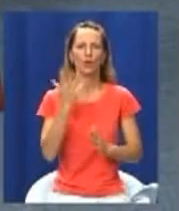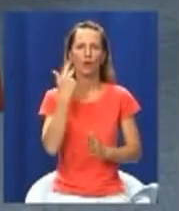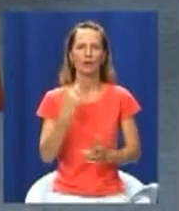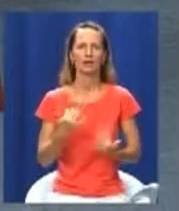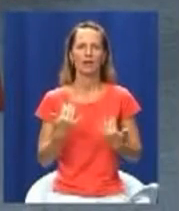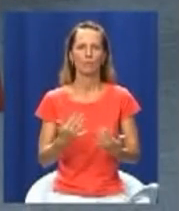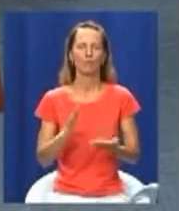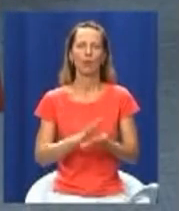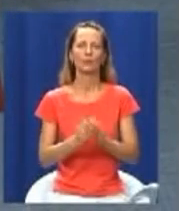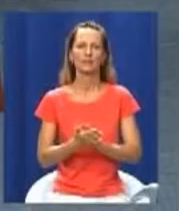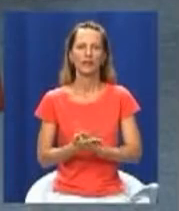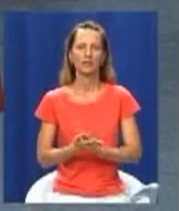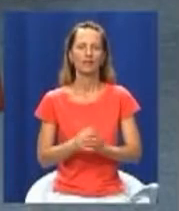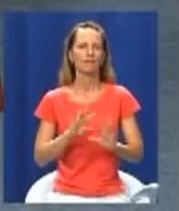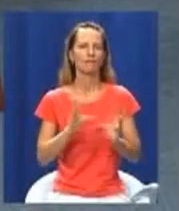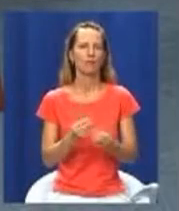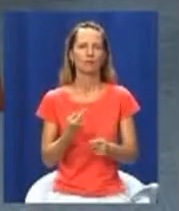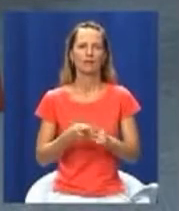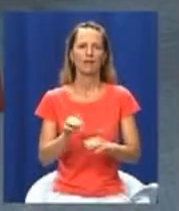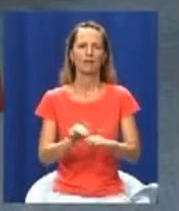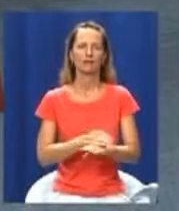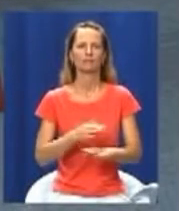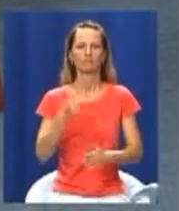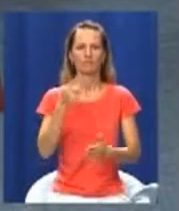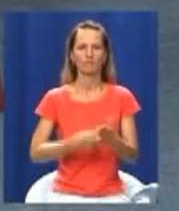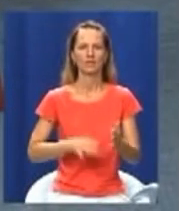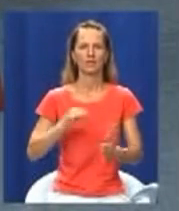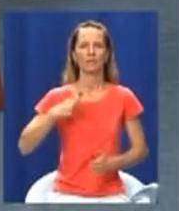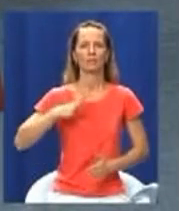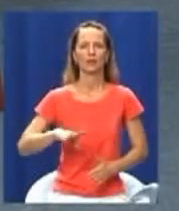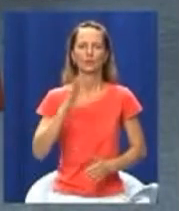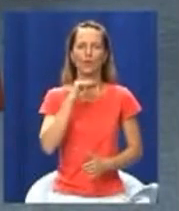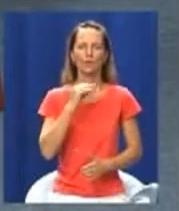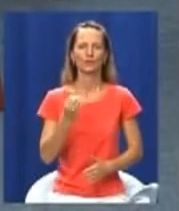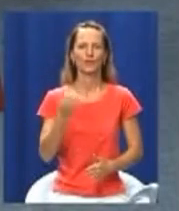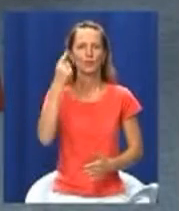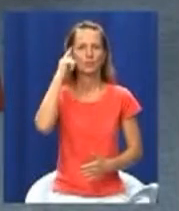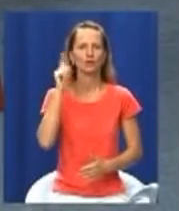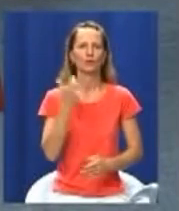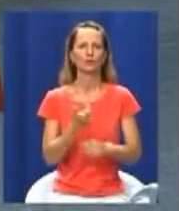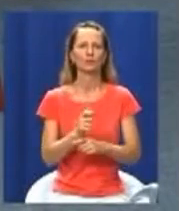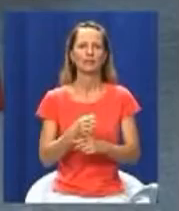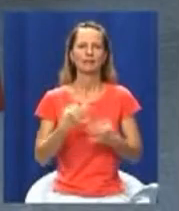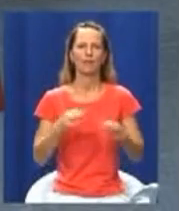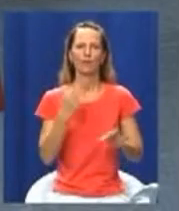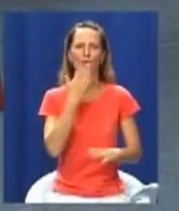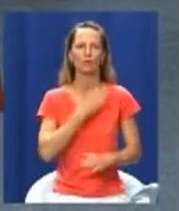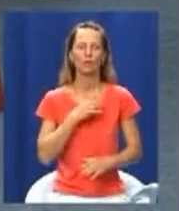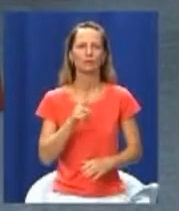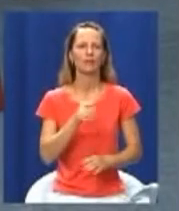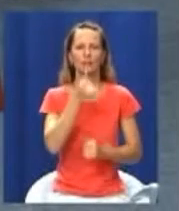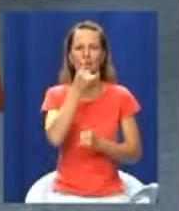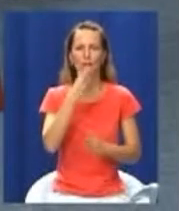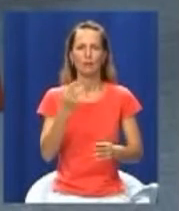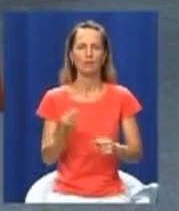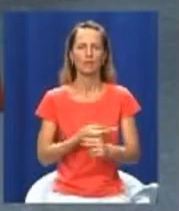вимагають обставини. Взагалі, це ласкавий, вірний і терплячий пес. Ну, і ще ми дізналися, що він дуже свободолюбивий, тому що він не може